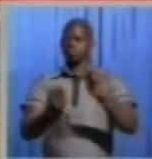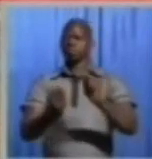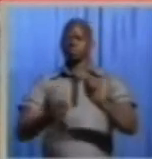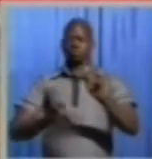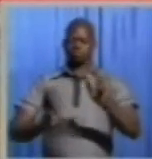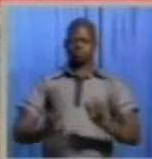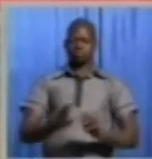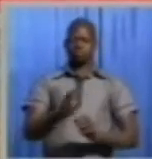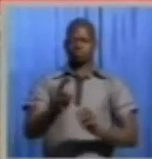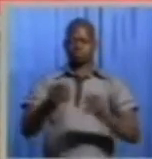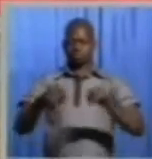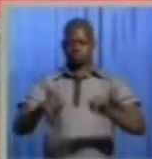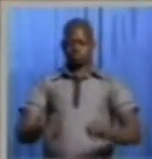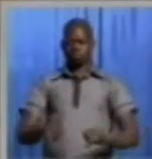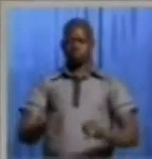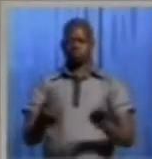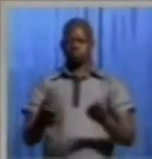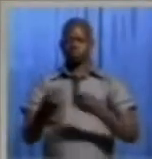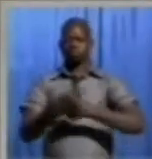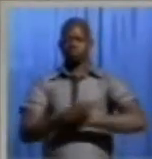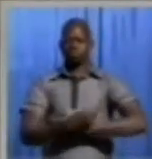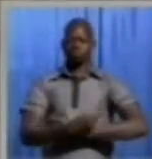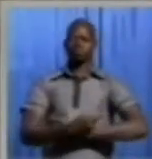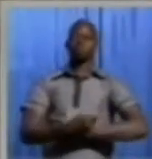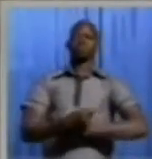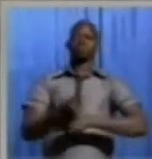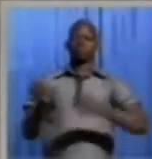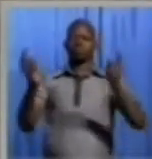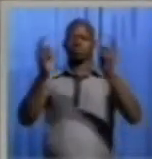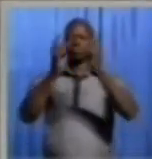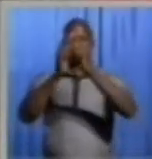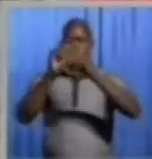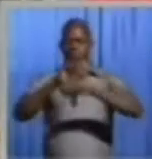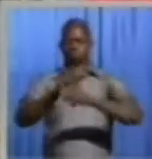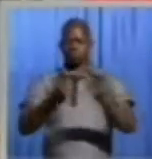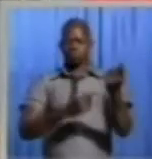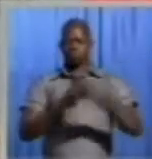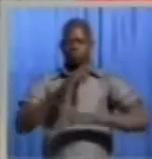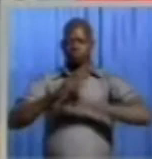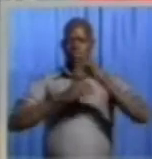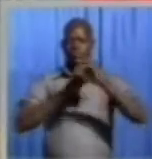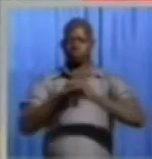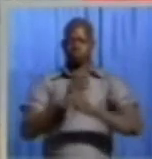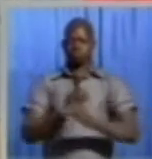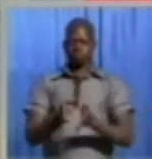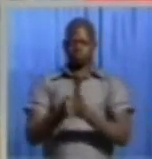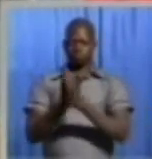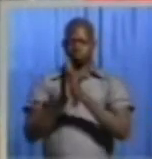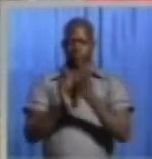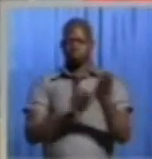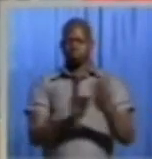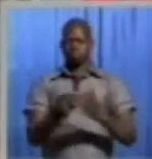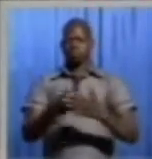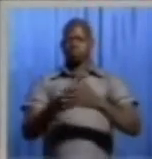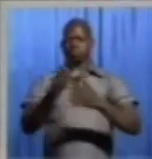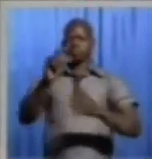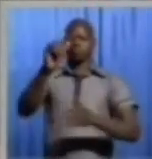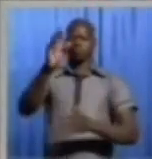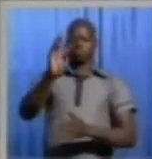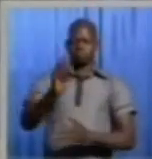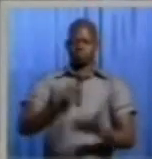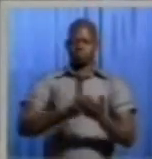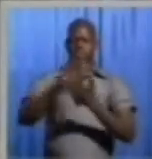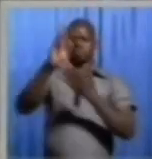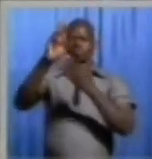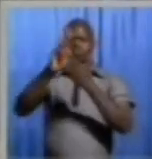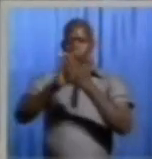rester ici pendant 48 heures de rencontrer des entreprises qui viennent du monde entier. Nous leur demandons de s'inscrire avant le 27 janvier